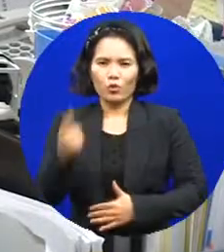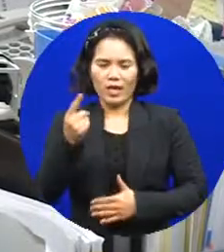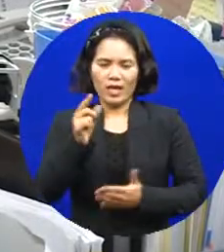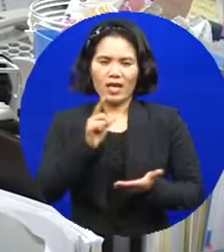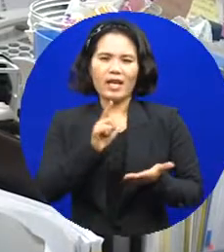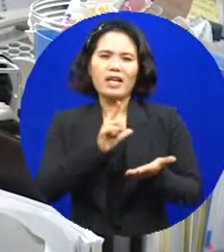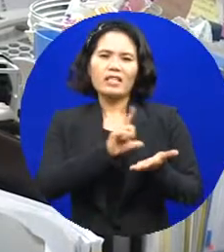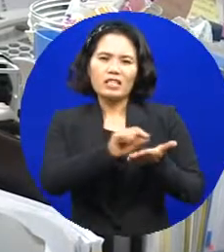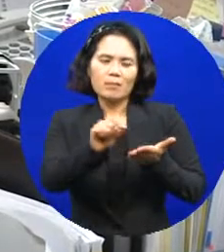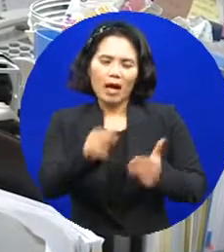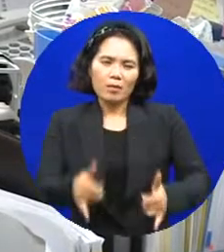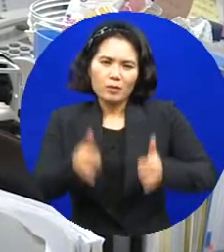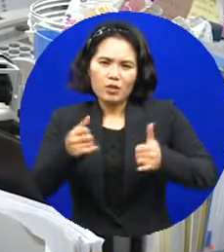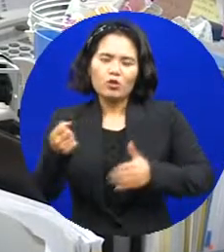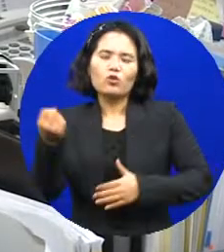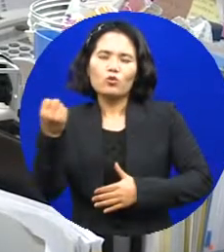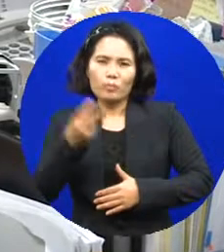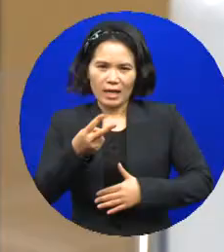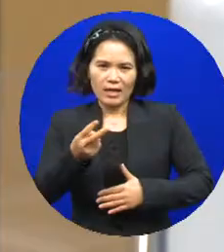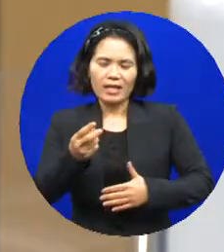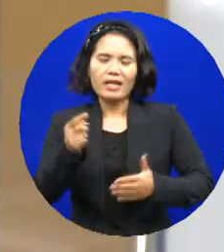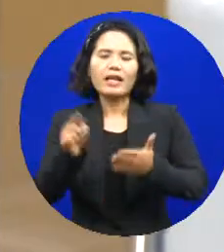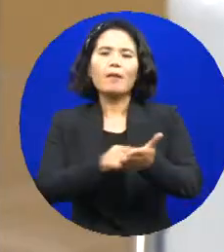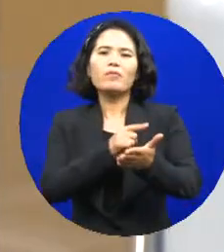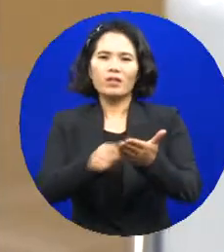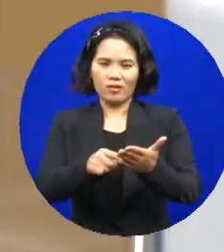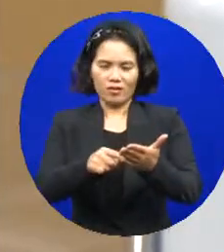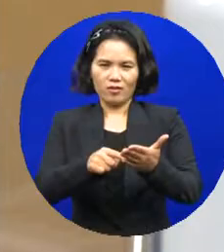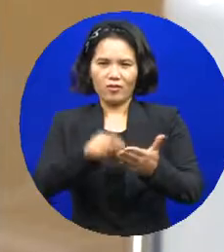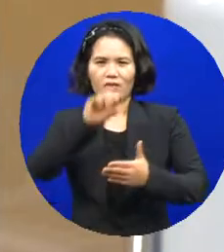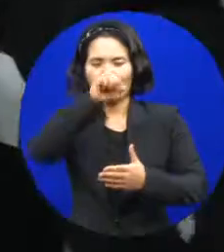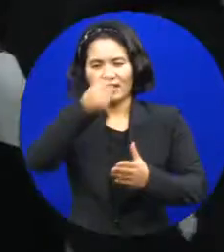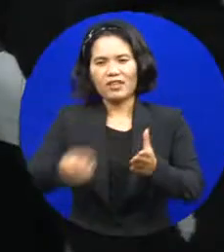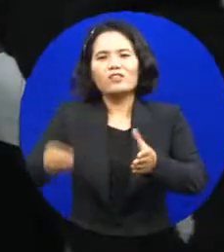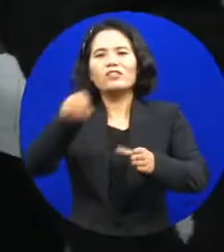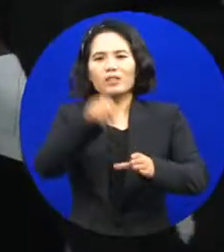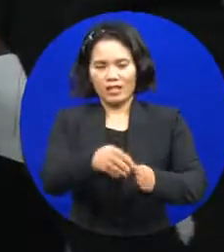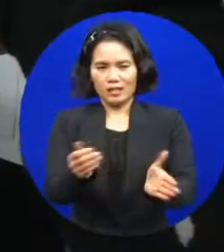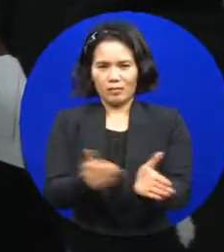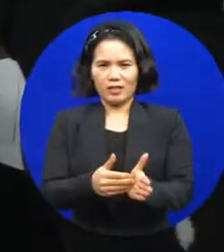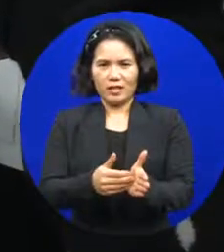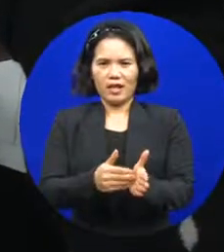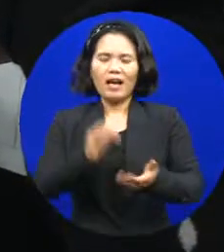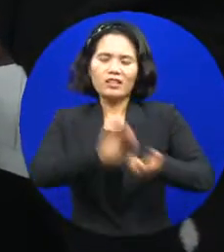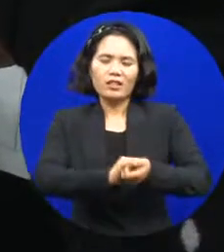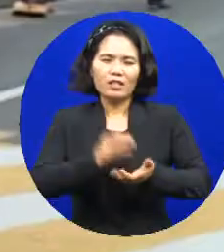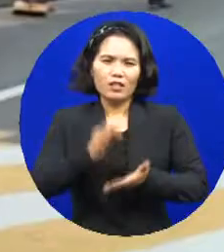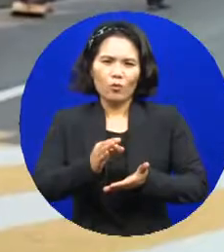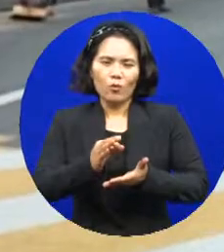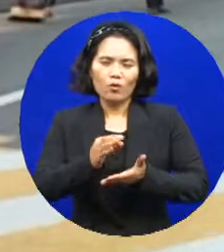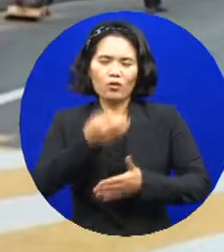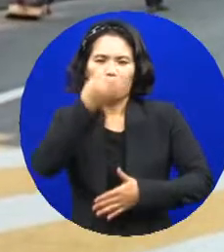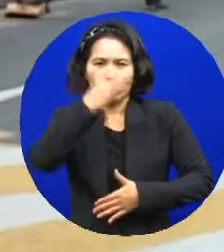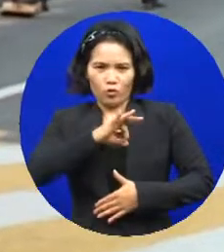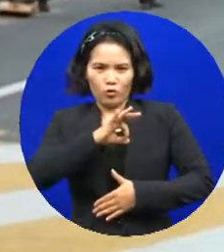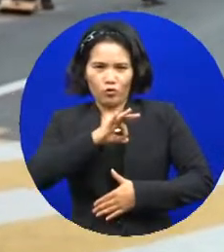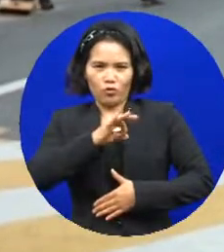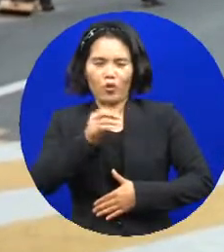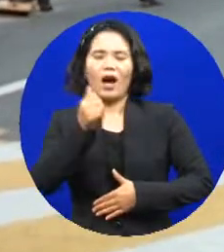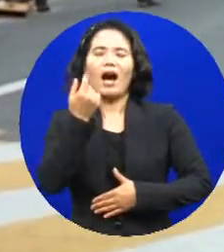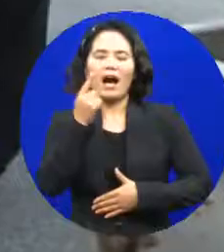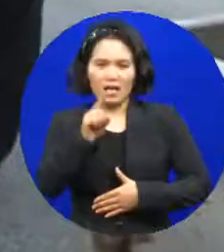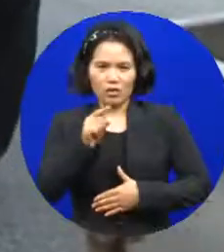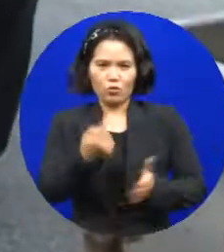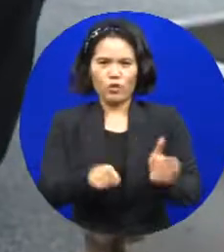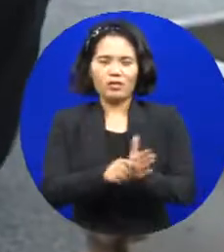등을 통해 지방채 조기 상환 재원을 당초 예산에 전액 반영했습니다. 한정된 재원의 효율성을 극대화하기